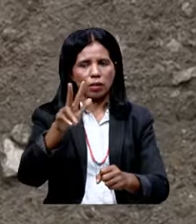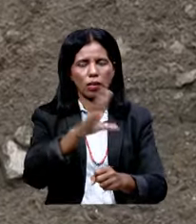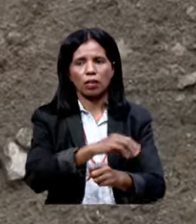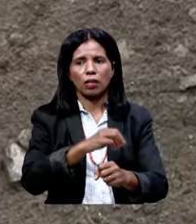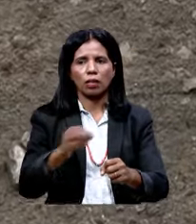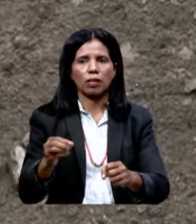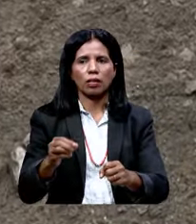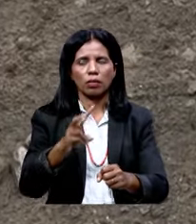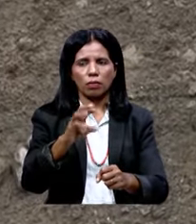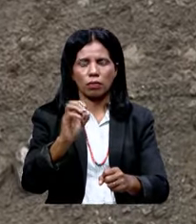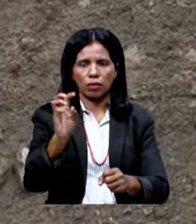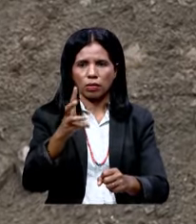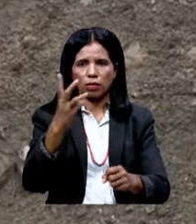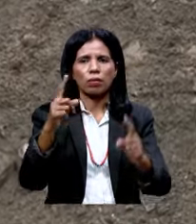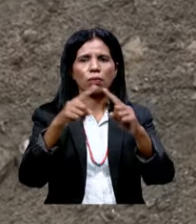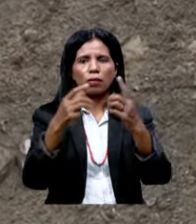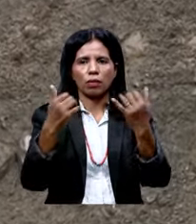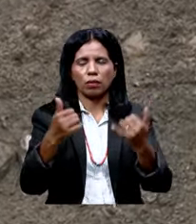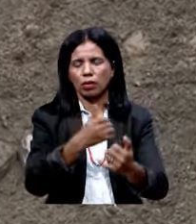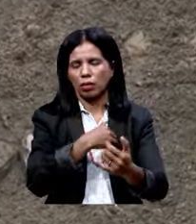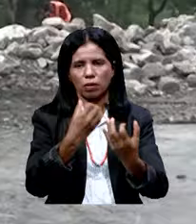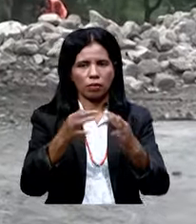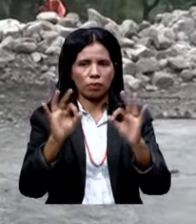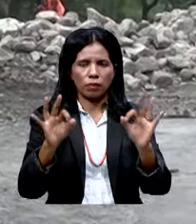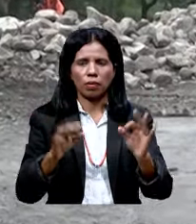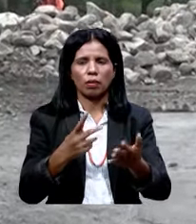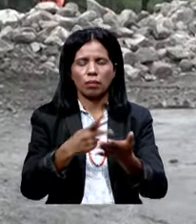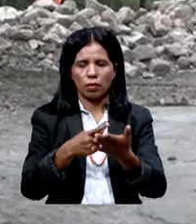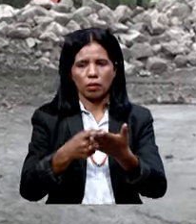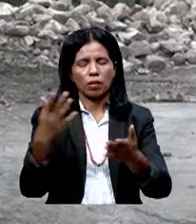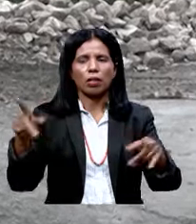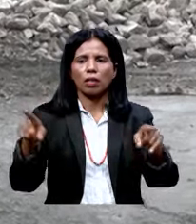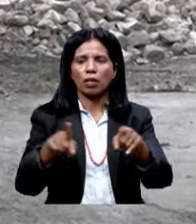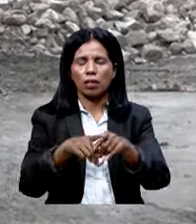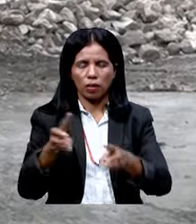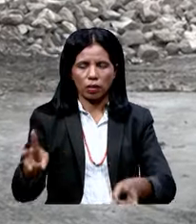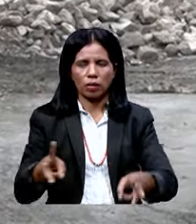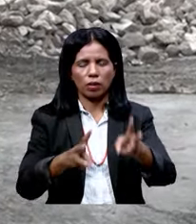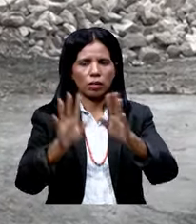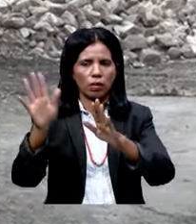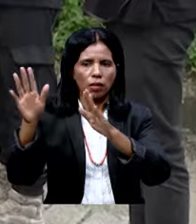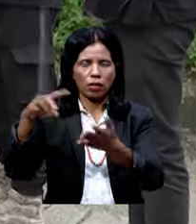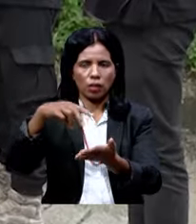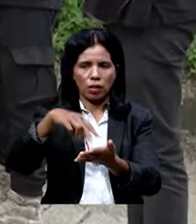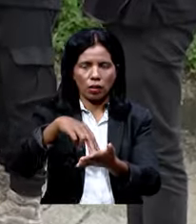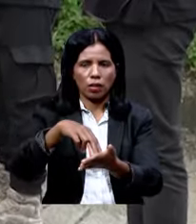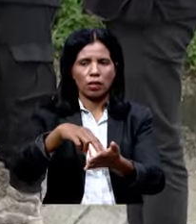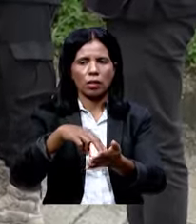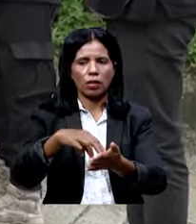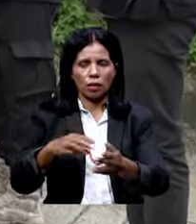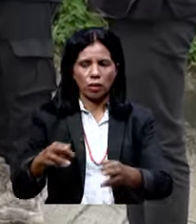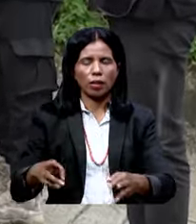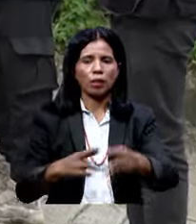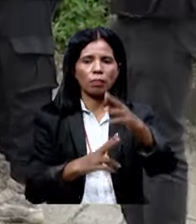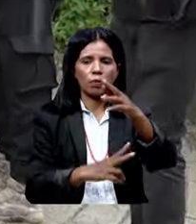si riurosan resinen to agora balung sedau kremata. Projeto Hirakne Makanesan Estrada Rural Hari Barazen Iha Motasira